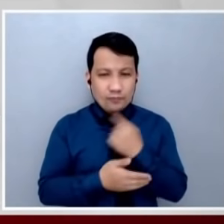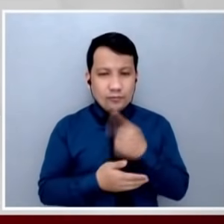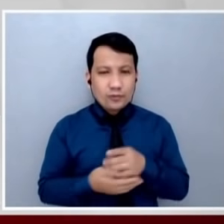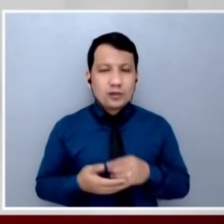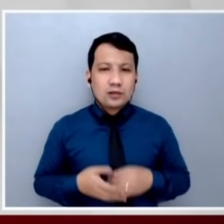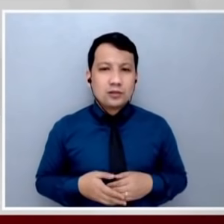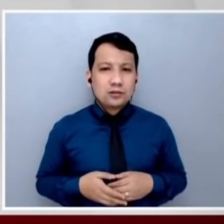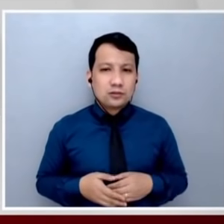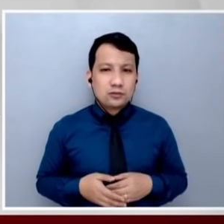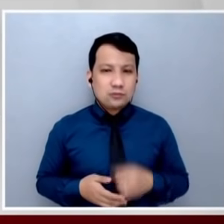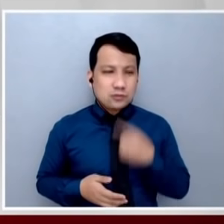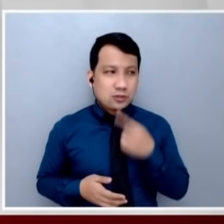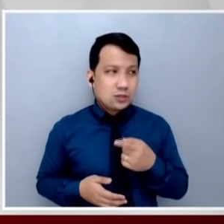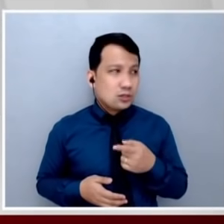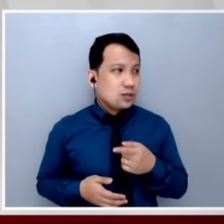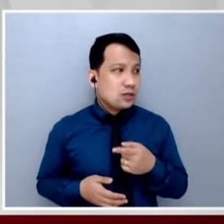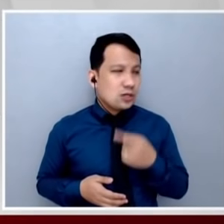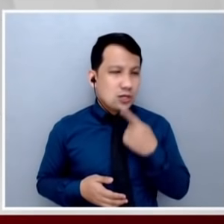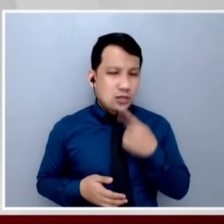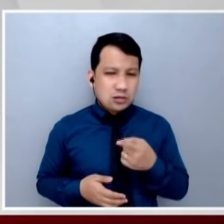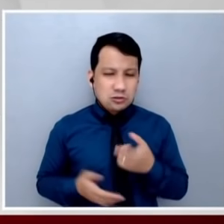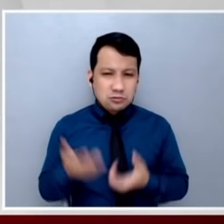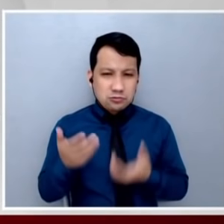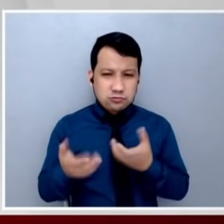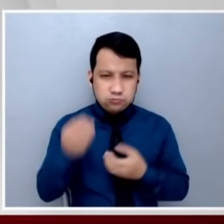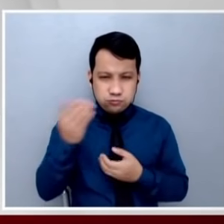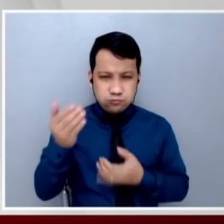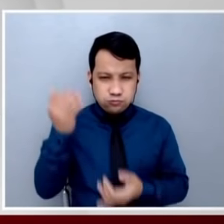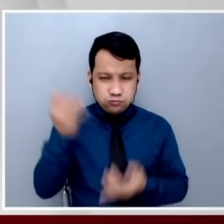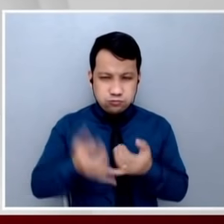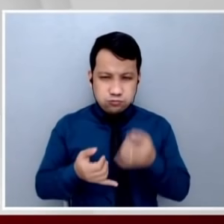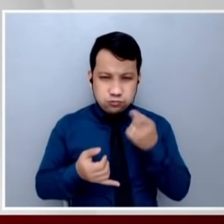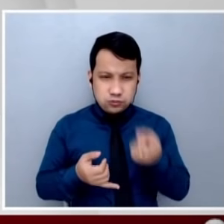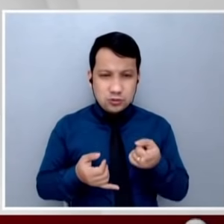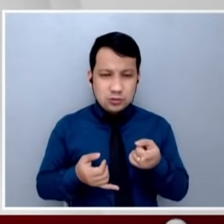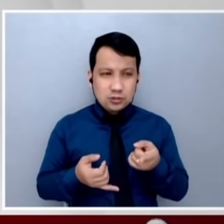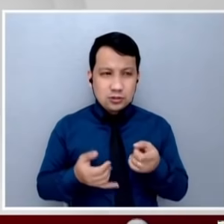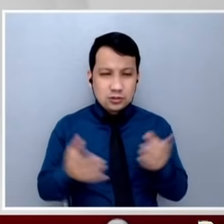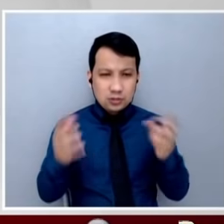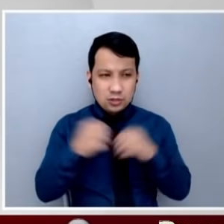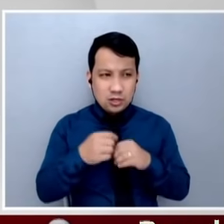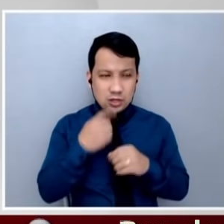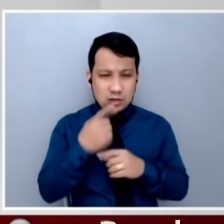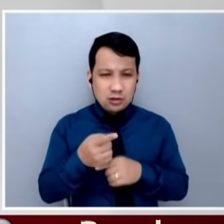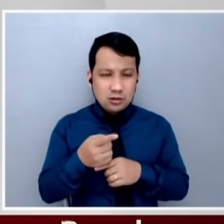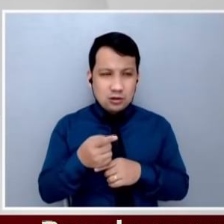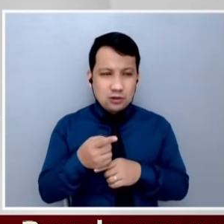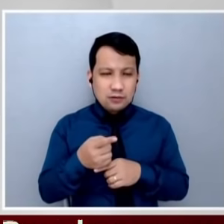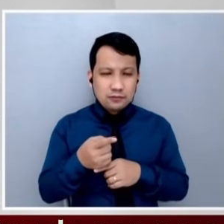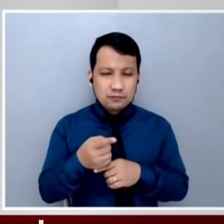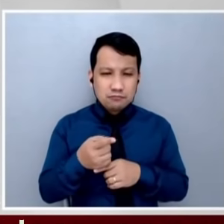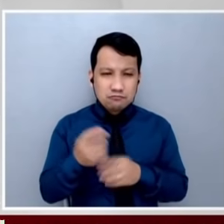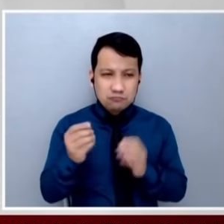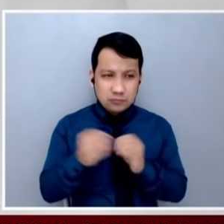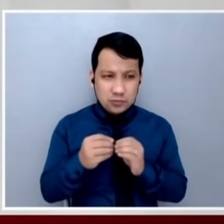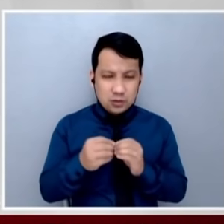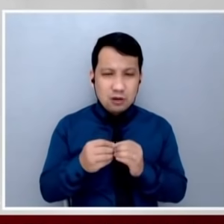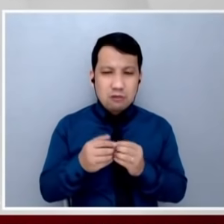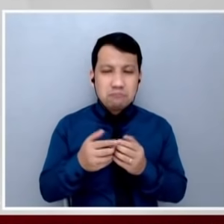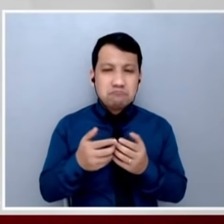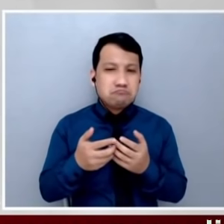quite affordable. Let's wait for that final cost of importation and